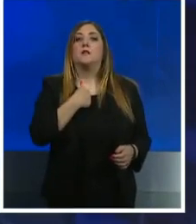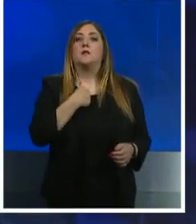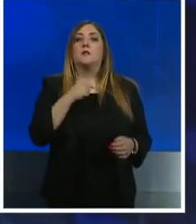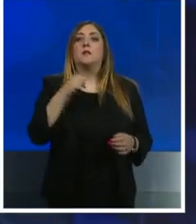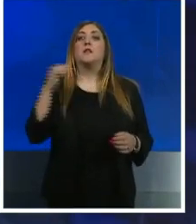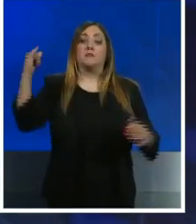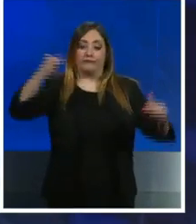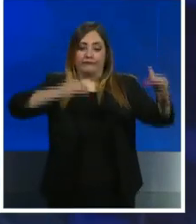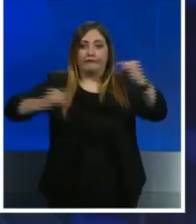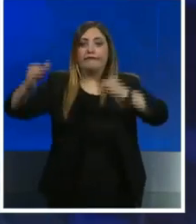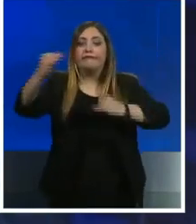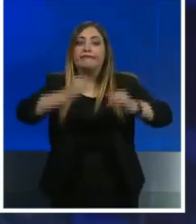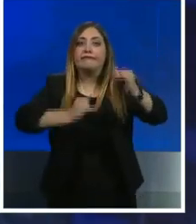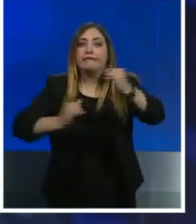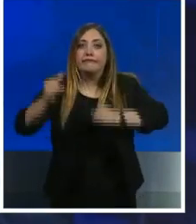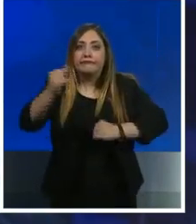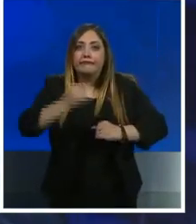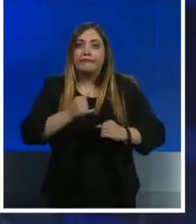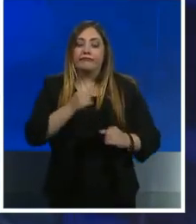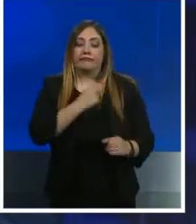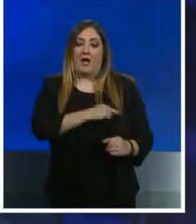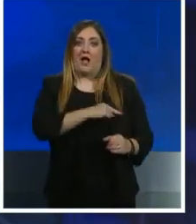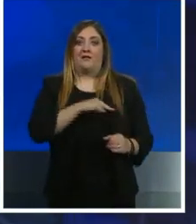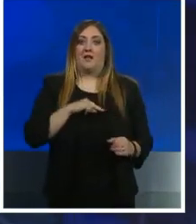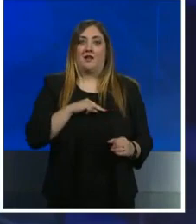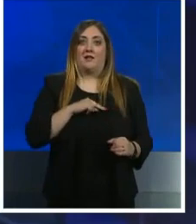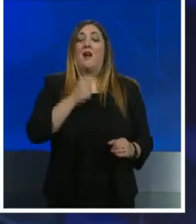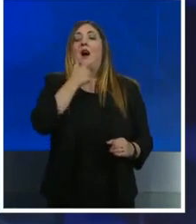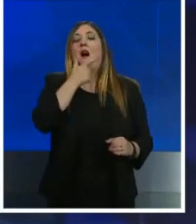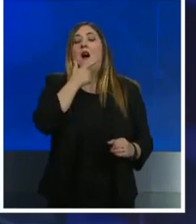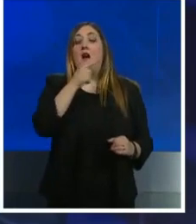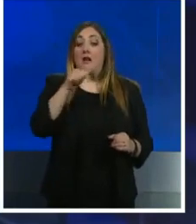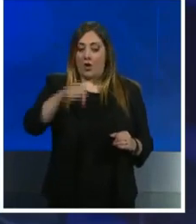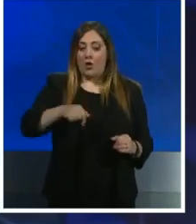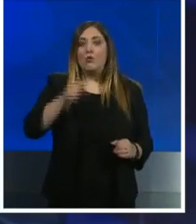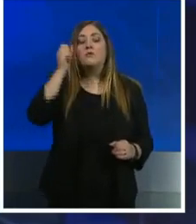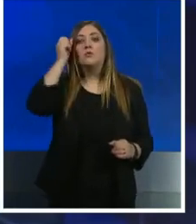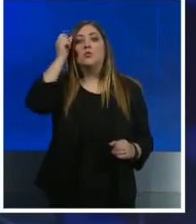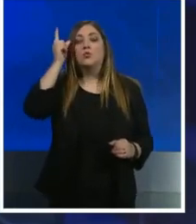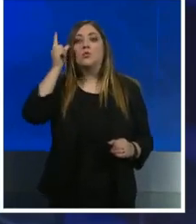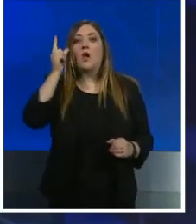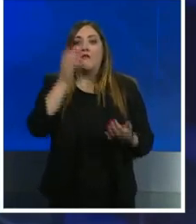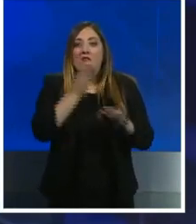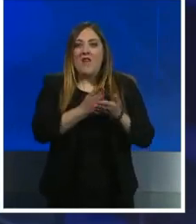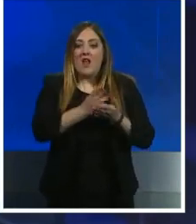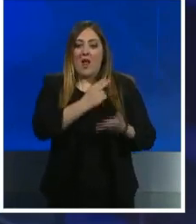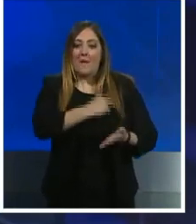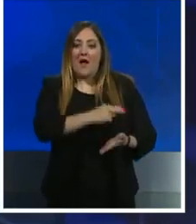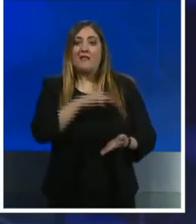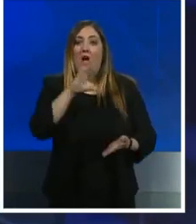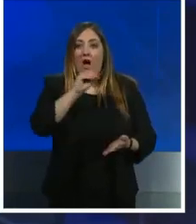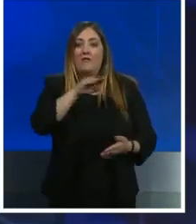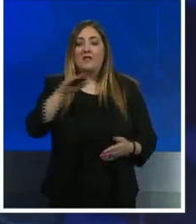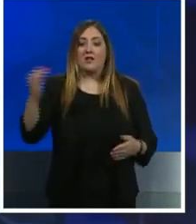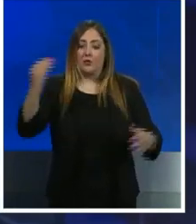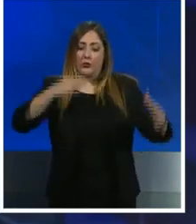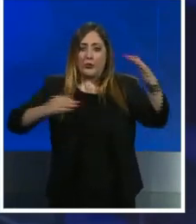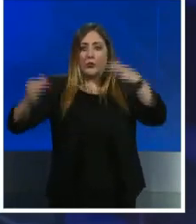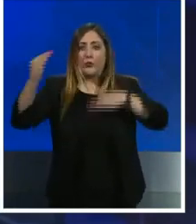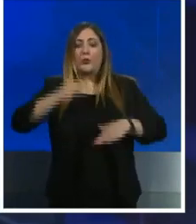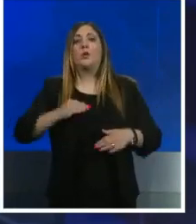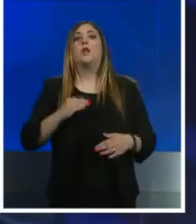llum qed nafu fiex aħna Malta. Malta pajjiż li għandu overpopulation kbira.